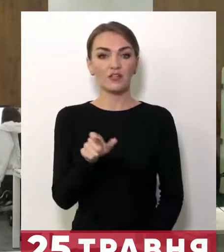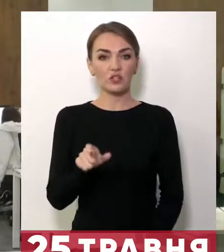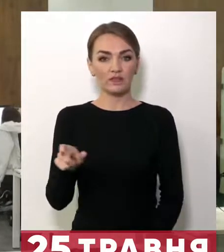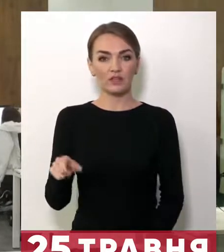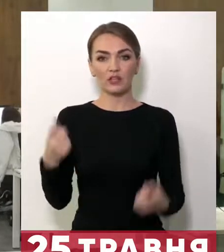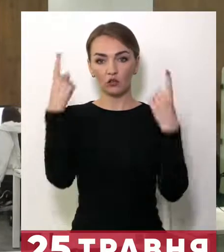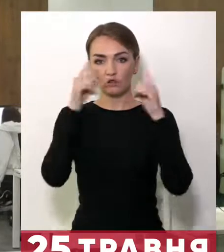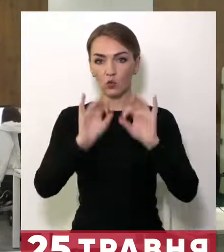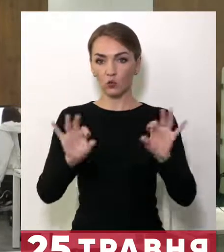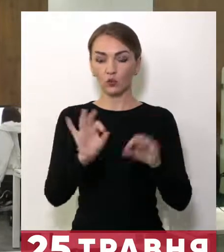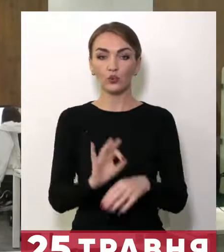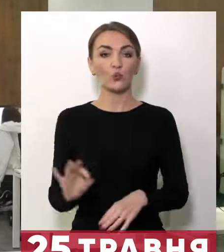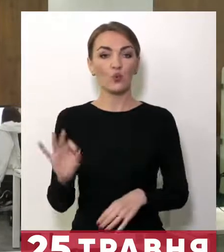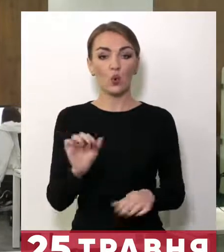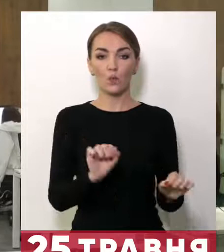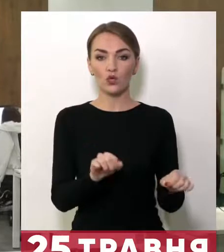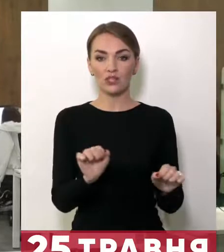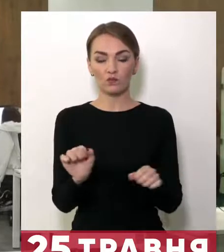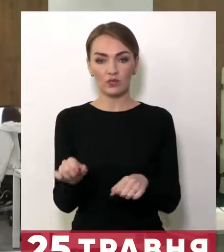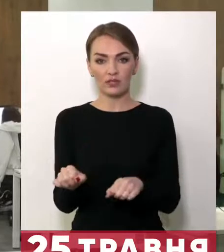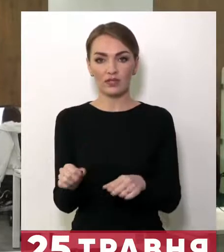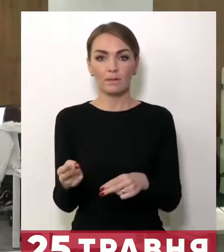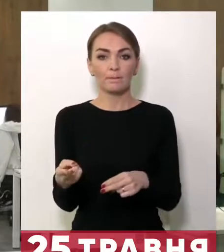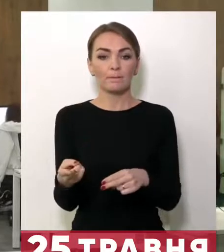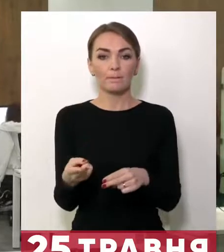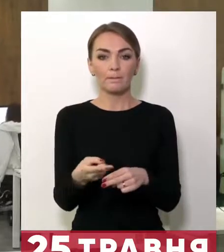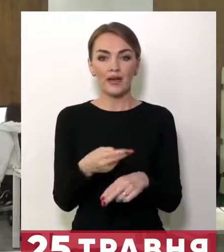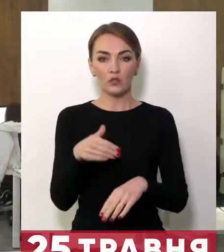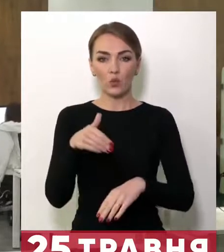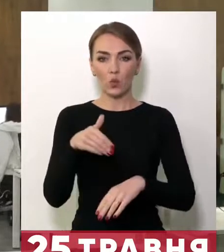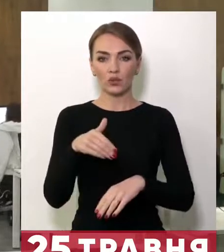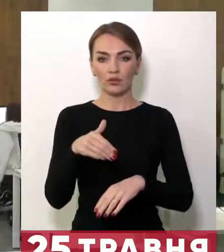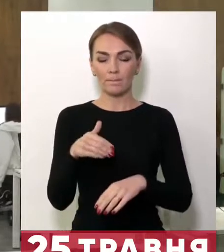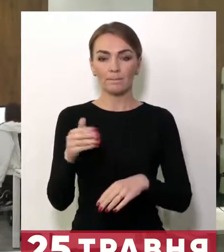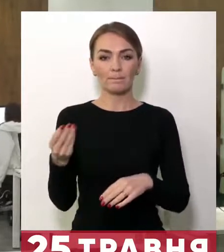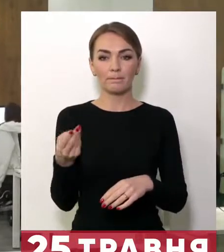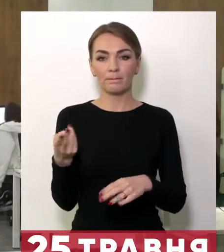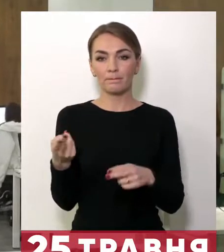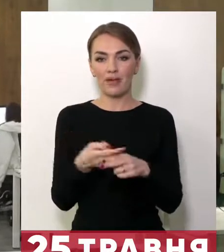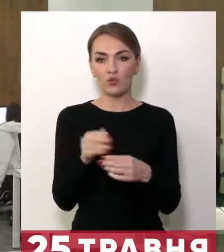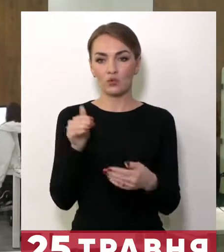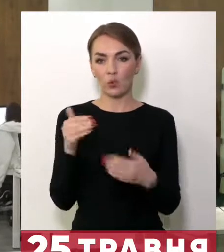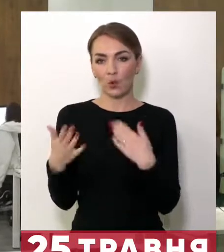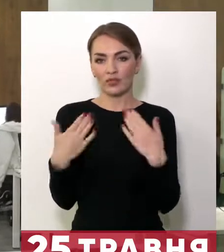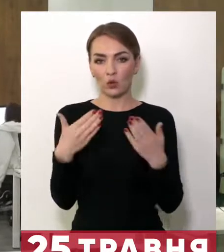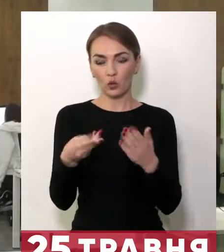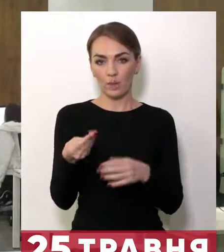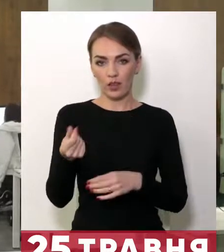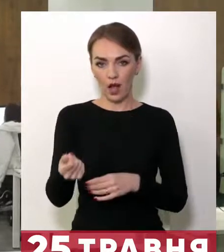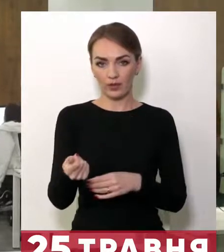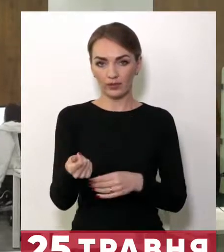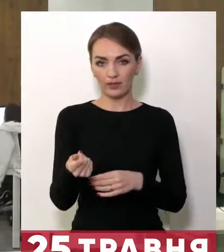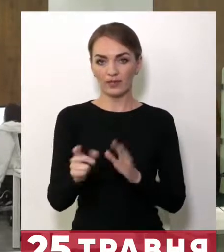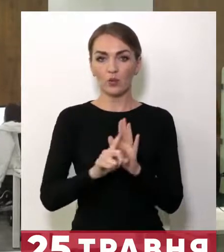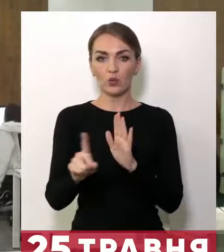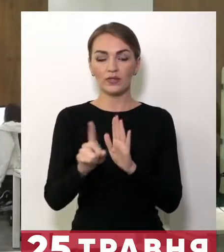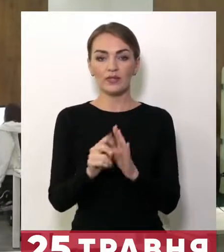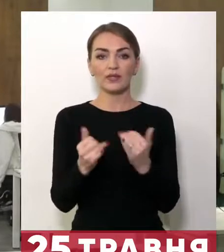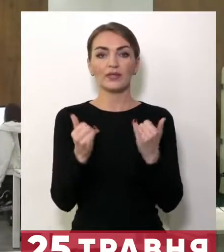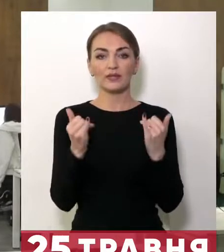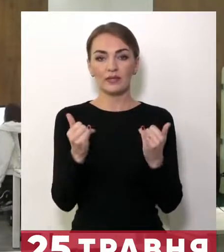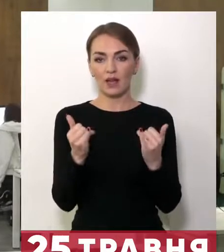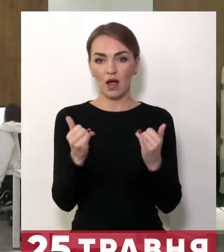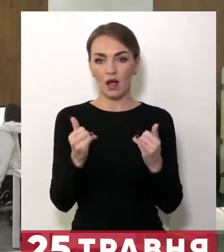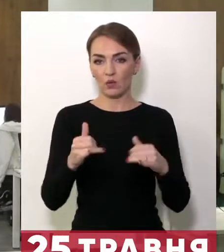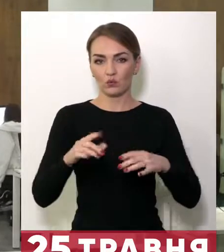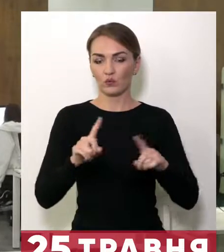пасажирів інформують про можливості безконтактної оплати за проїзд задля уникнення черг